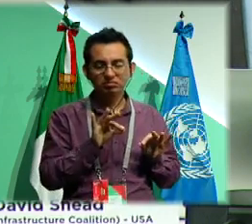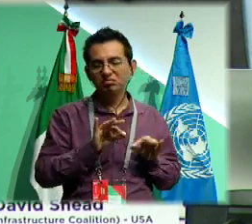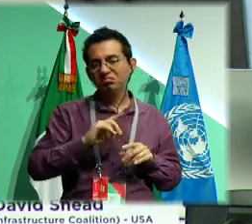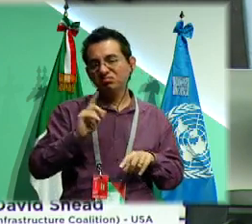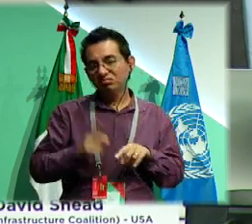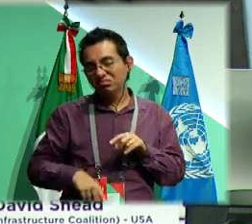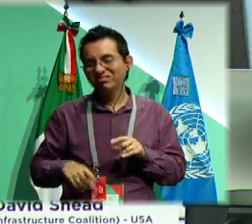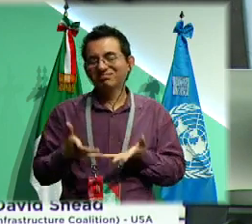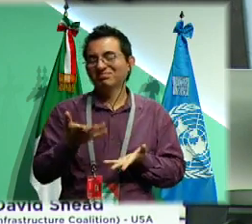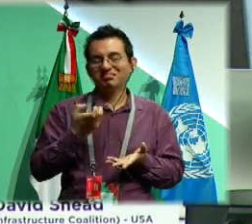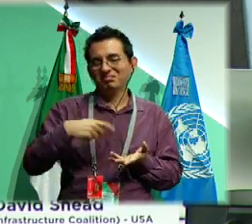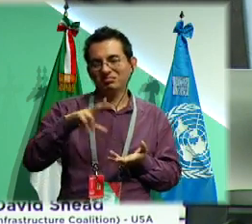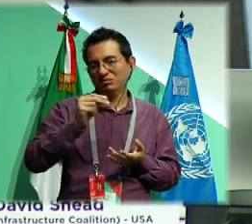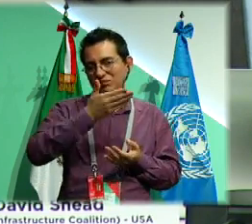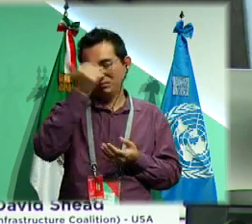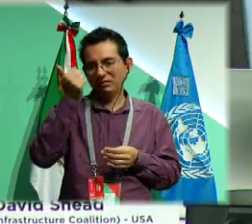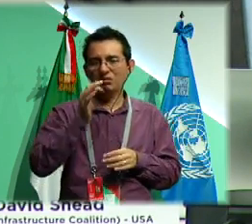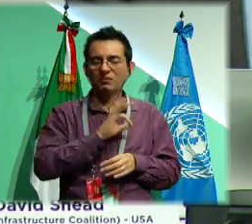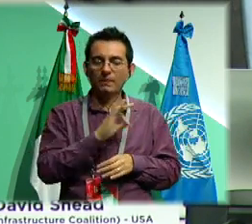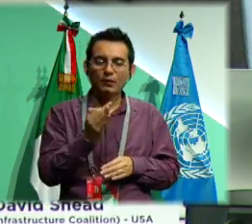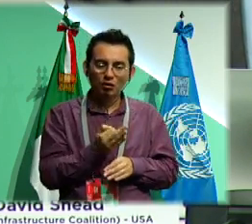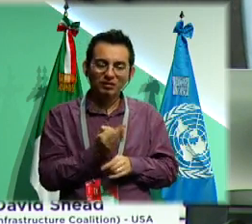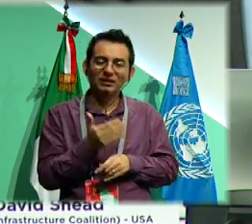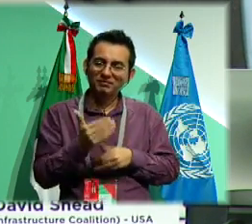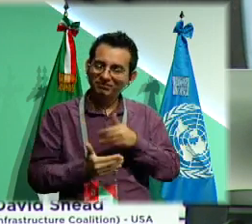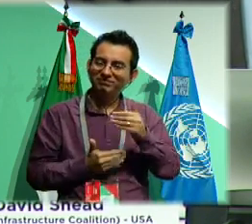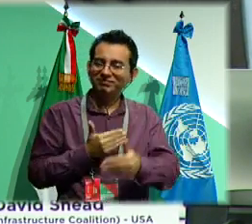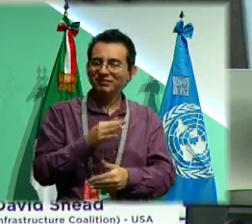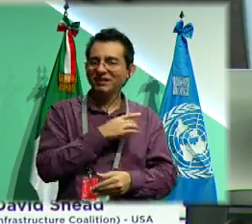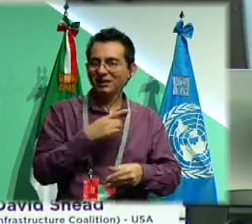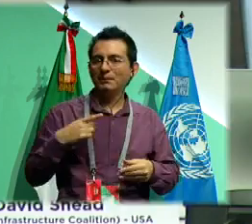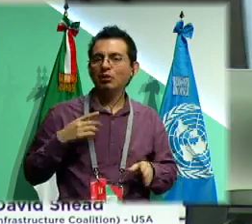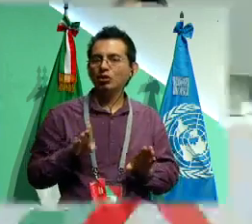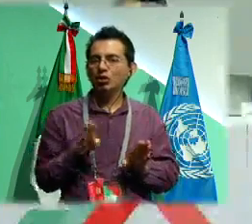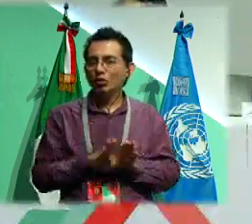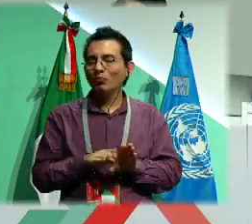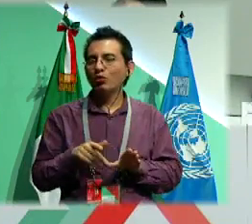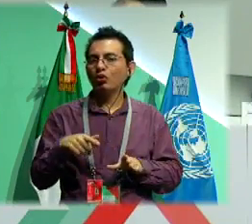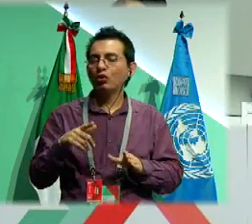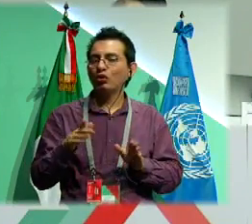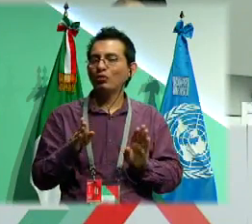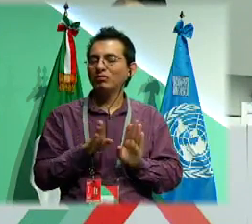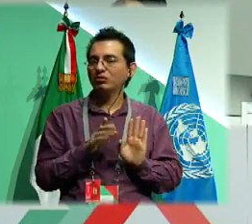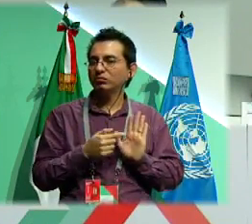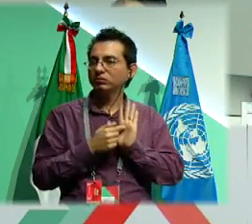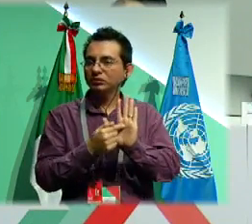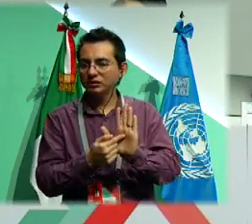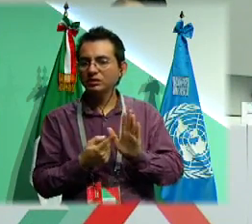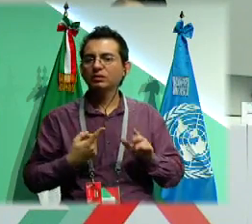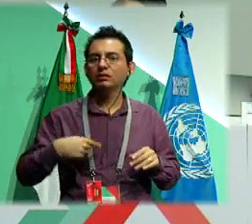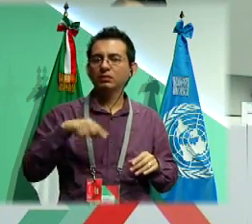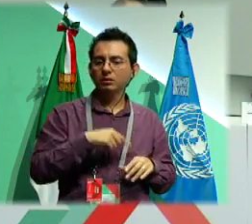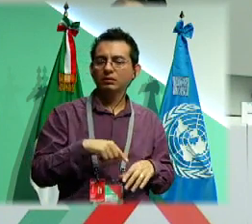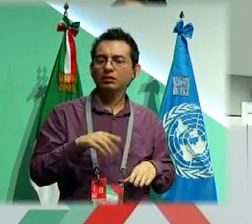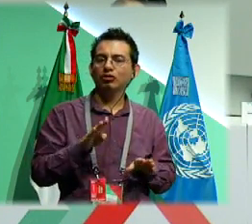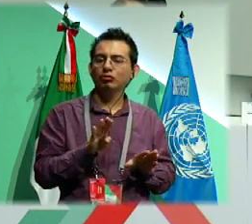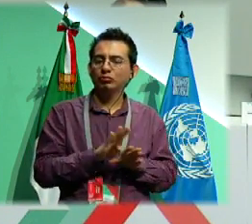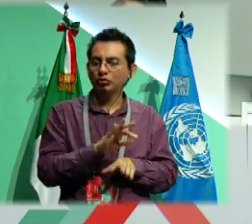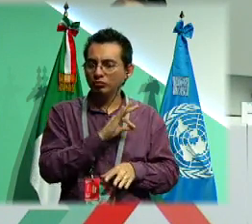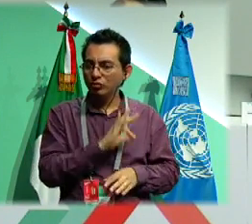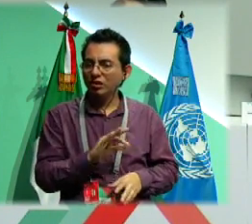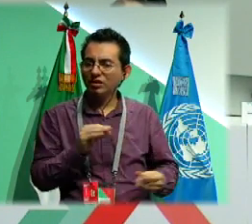Ouvrir les communautés consultatives sur les accords qui sont avant tout dominés par le secteur des affaires et qui restent toujours très fermés, très